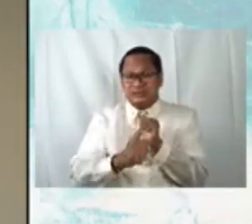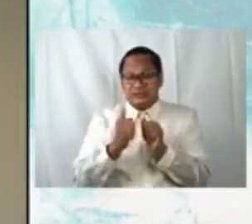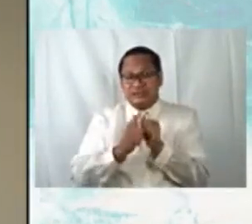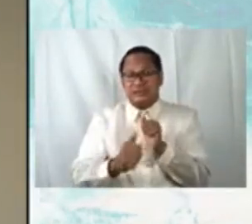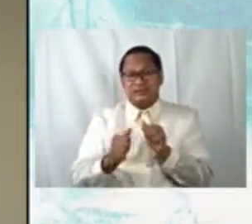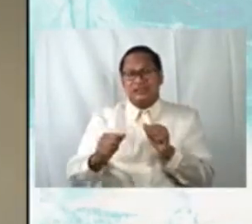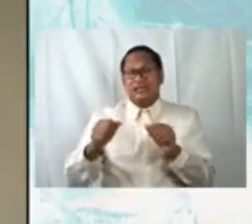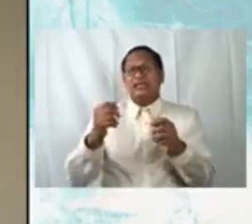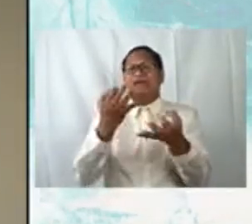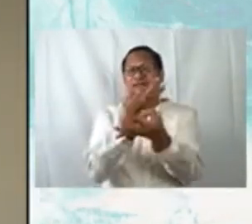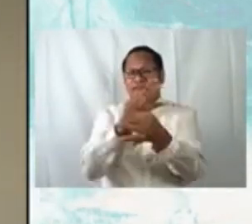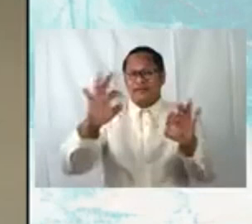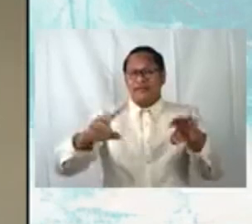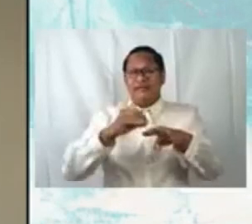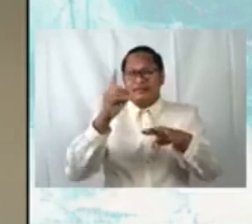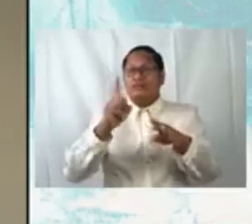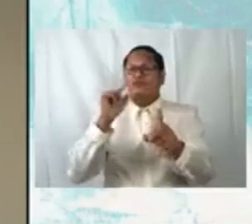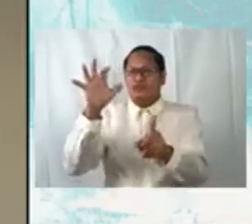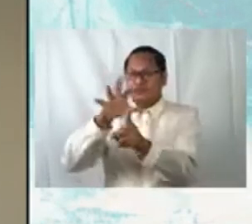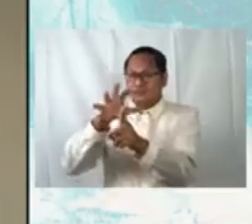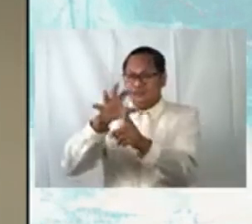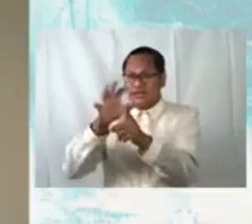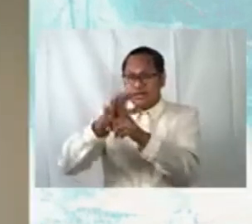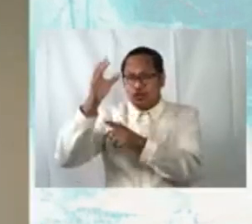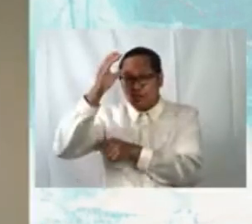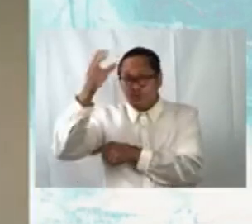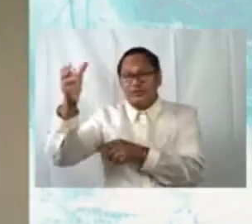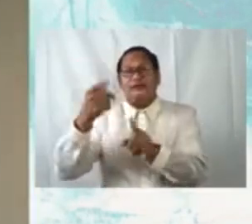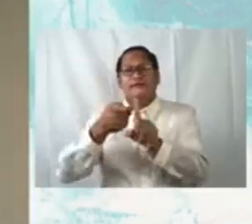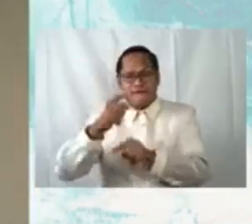kalayaan po, pinasikat po yung konsepto na yan ng katipunan.